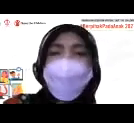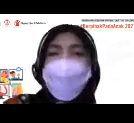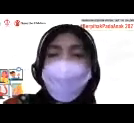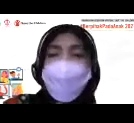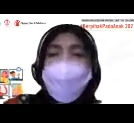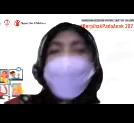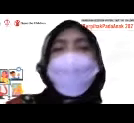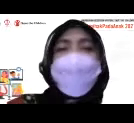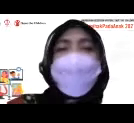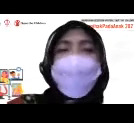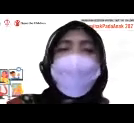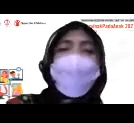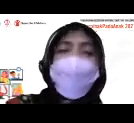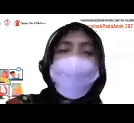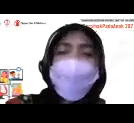solusinya, yaitu kita